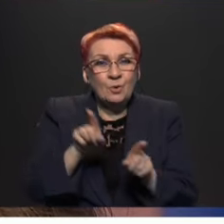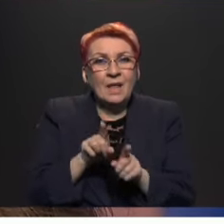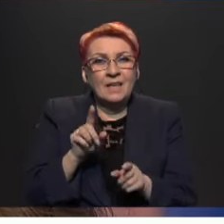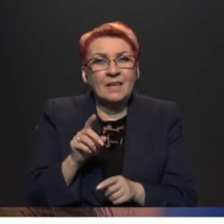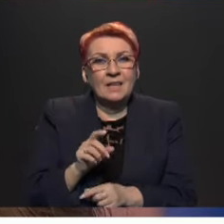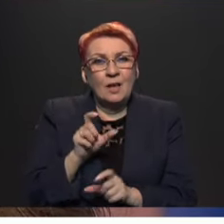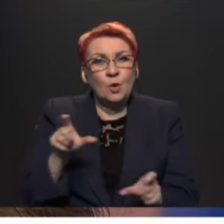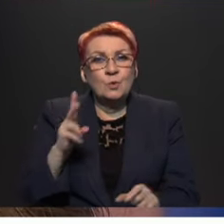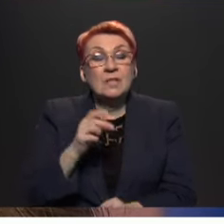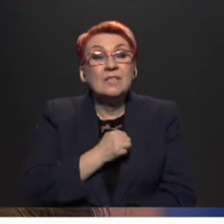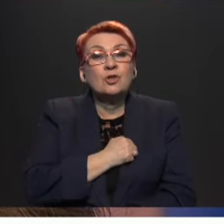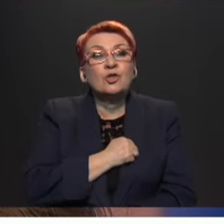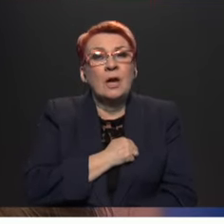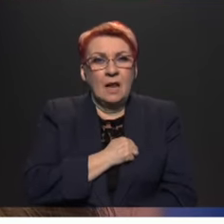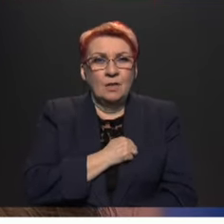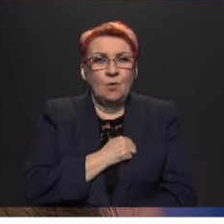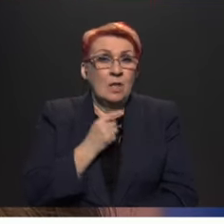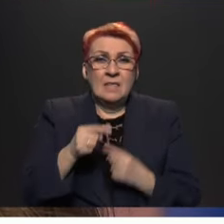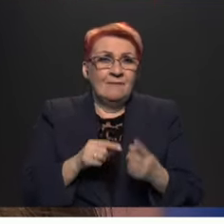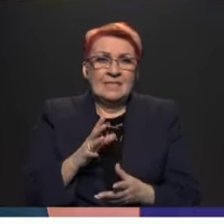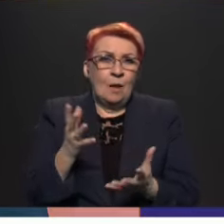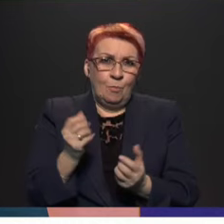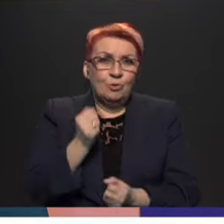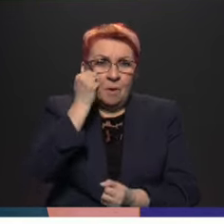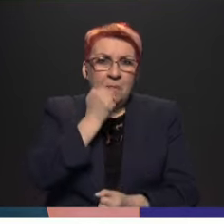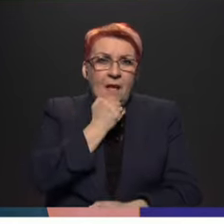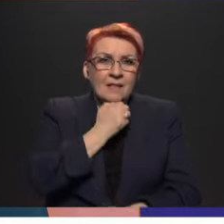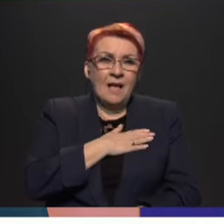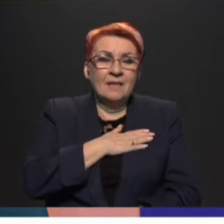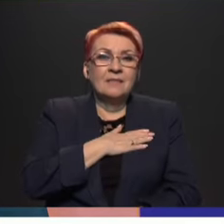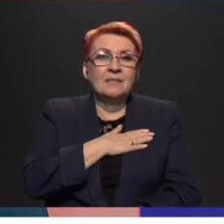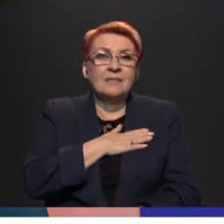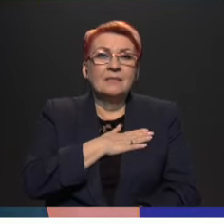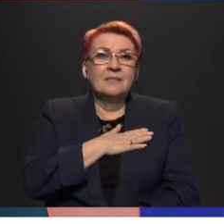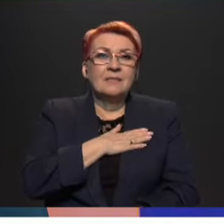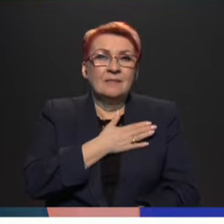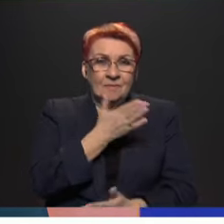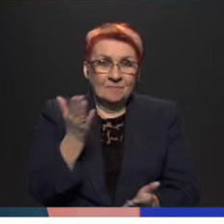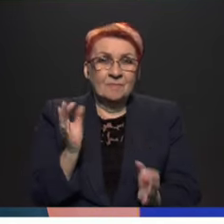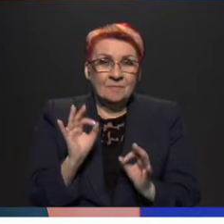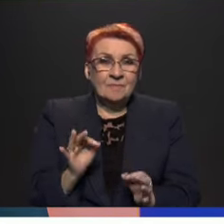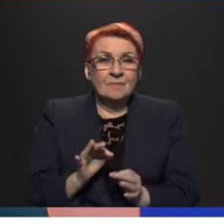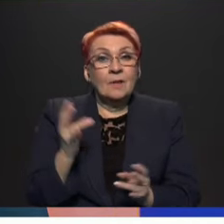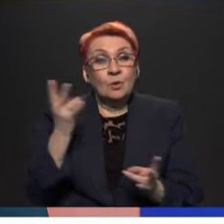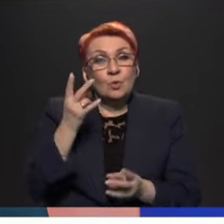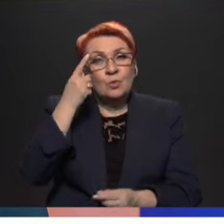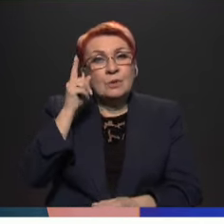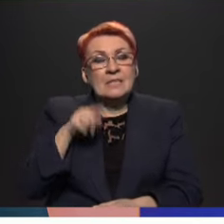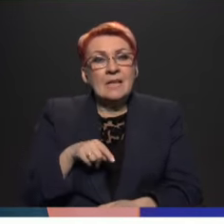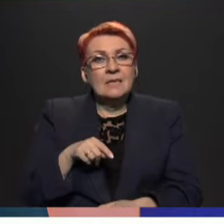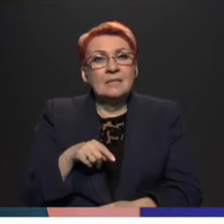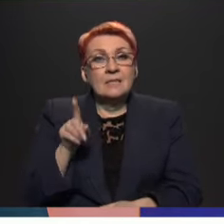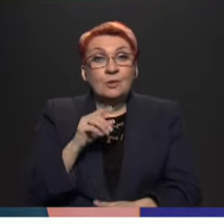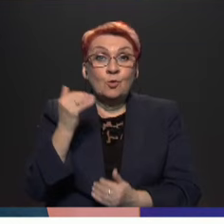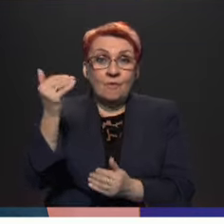К сожалению, да, не всегда мы получаем благодарность, но надо знать, что